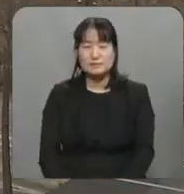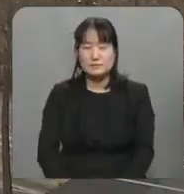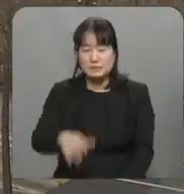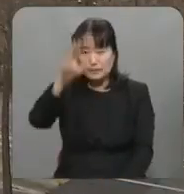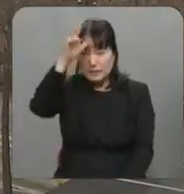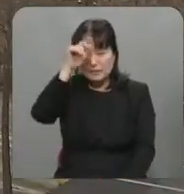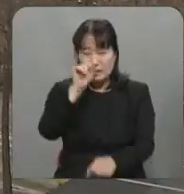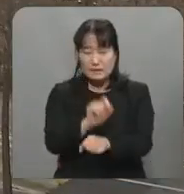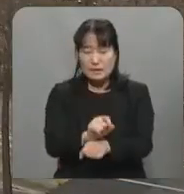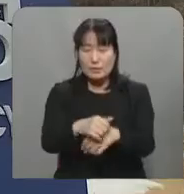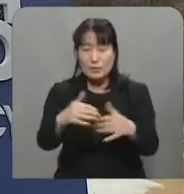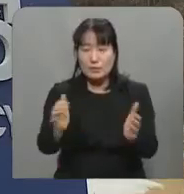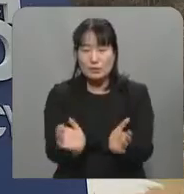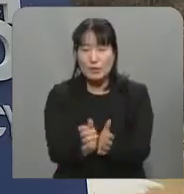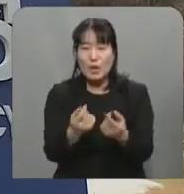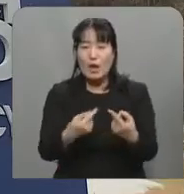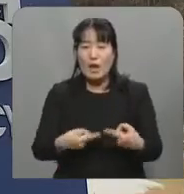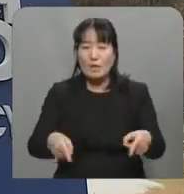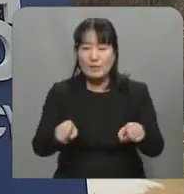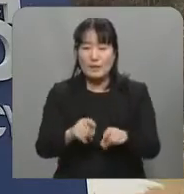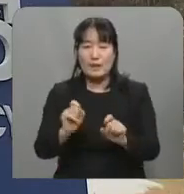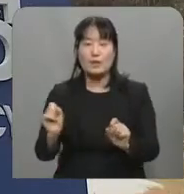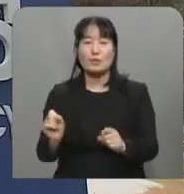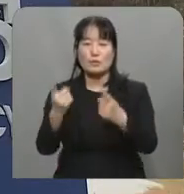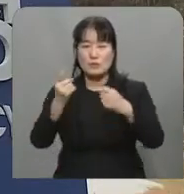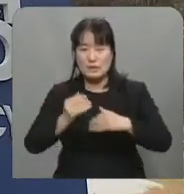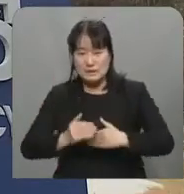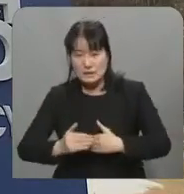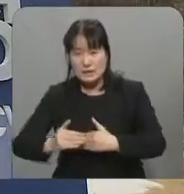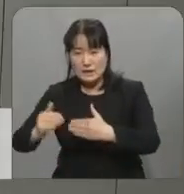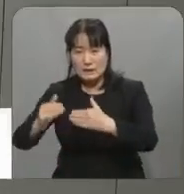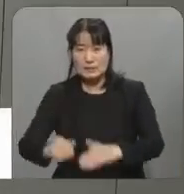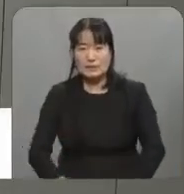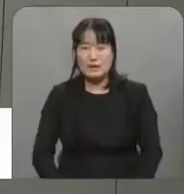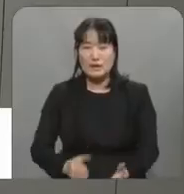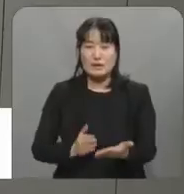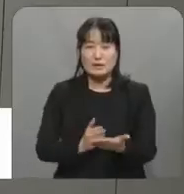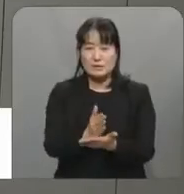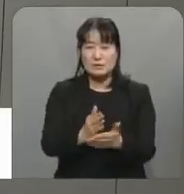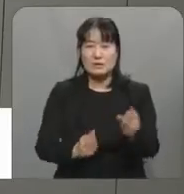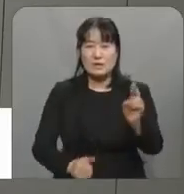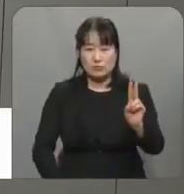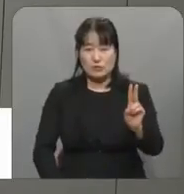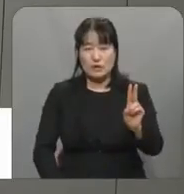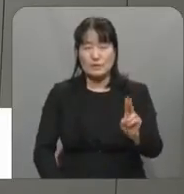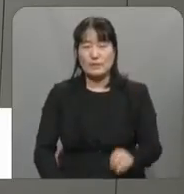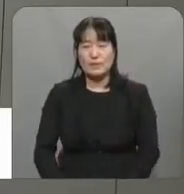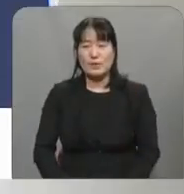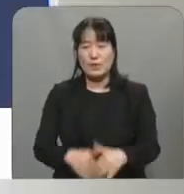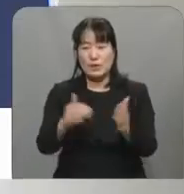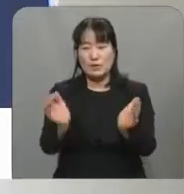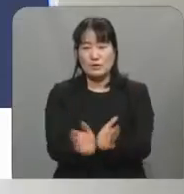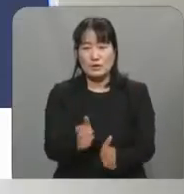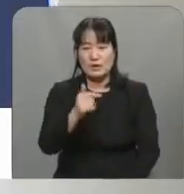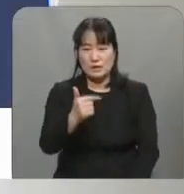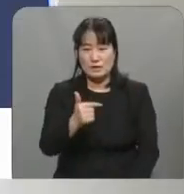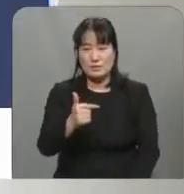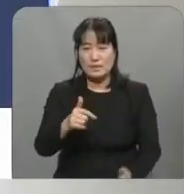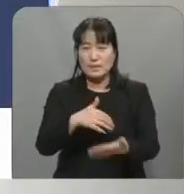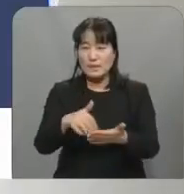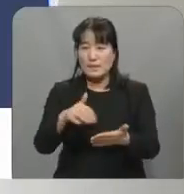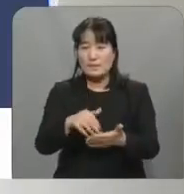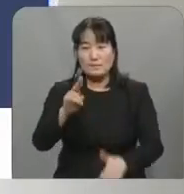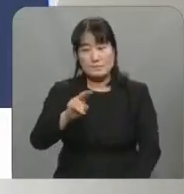사무국 구성 작업도 동시에 진행됩니다. 사무국은 자치경찰 정책과와 지원과 등 2개과, 6개 팀